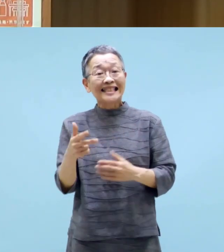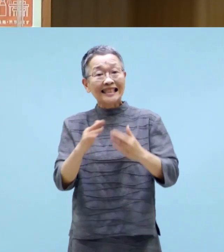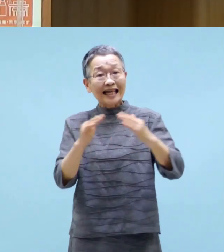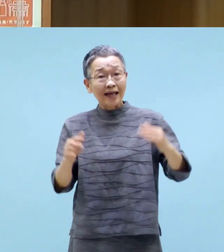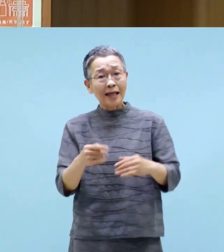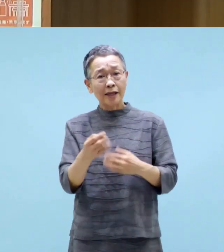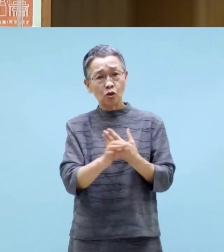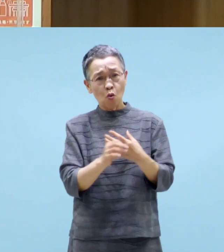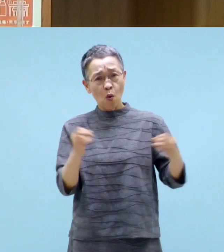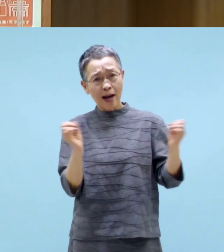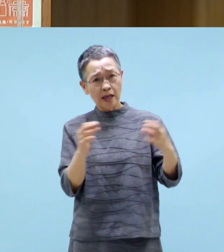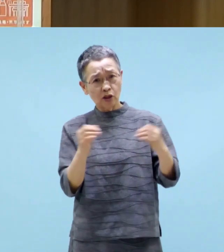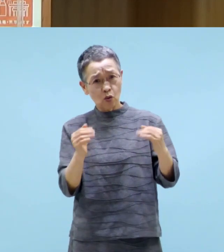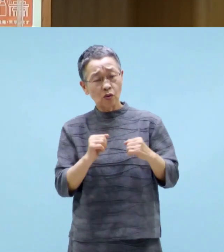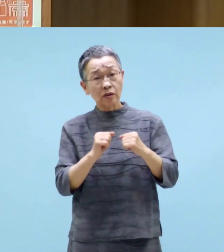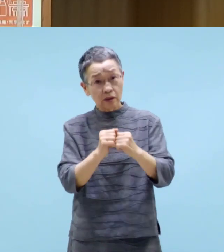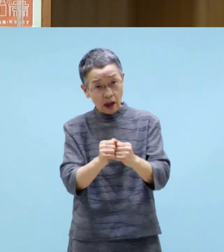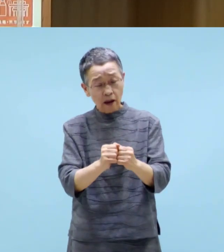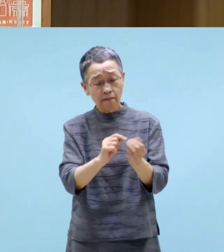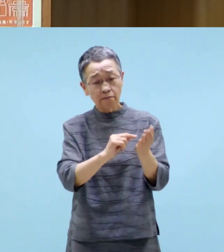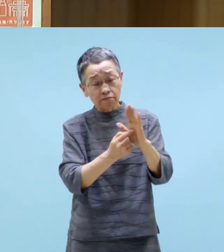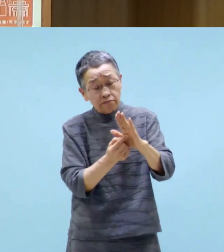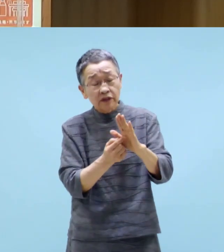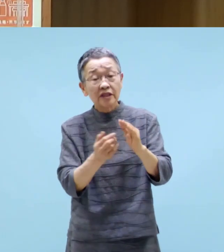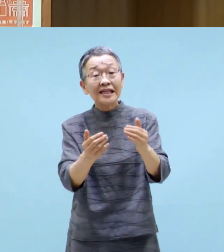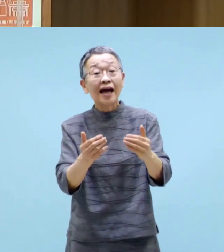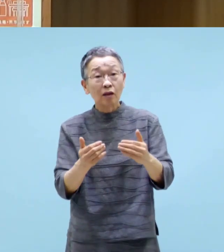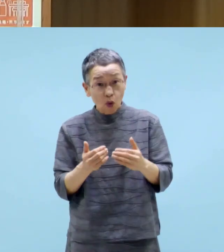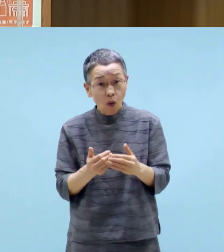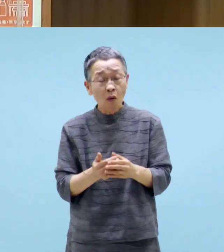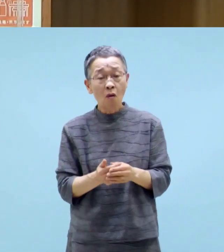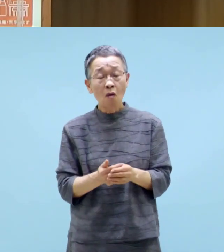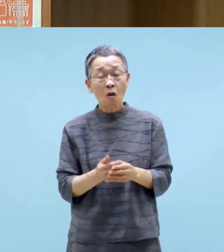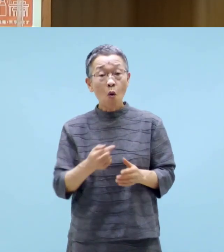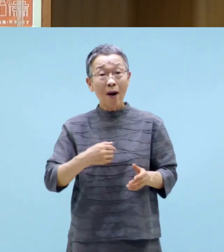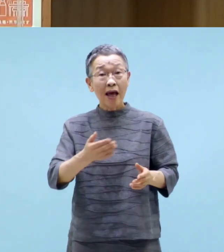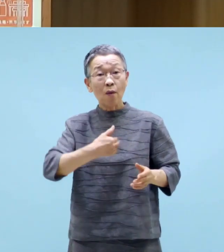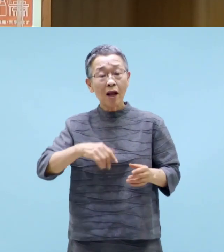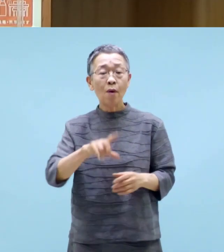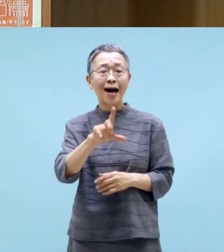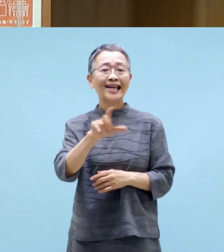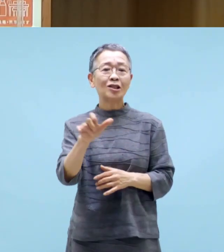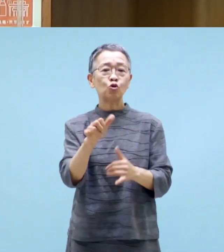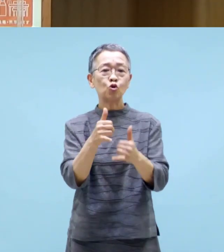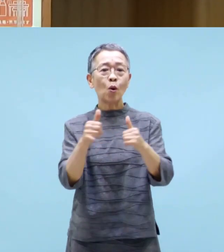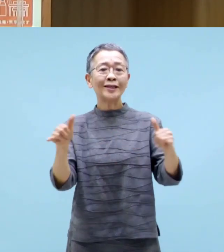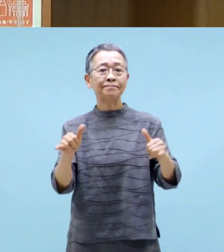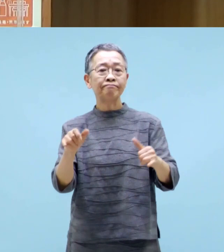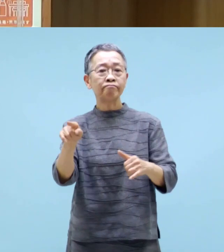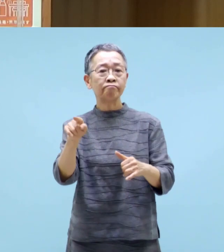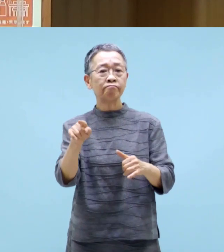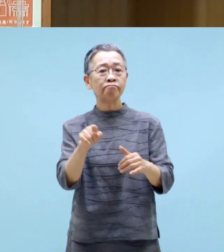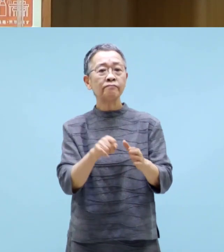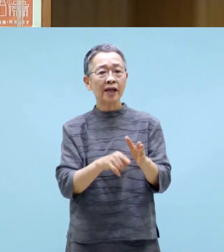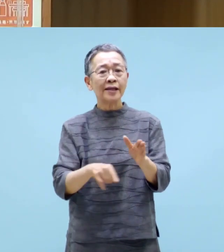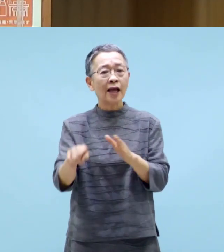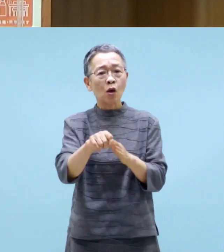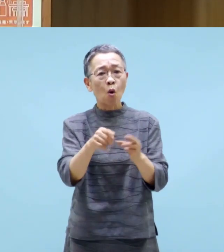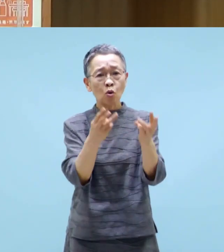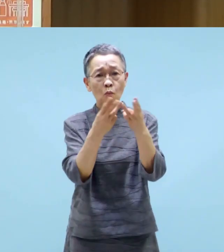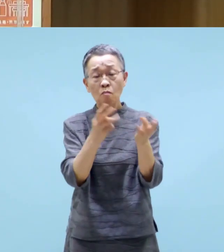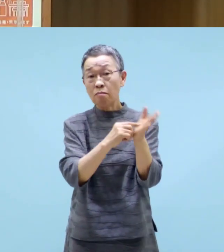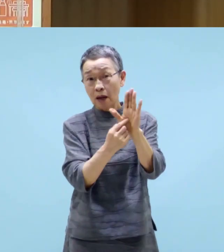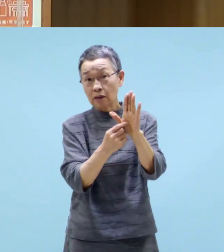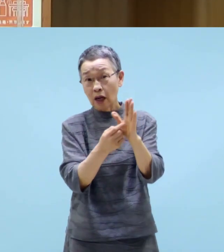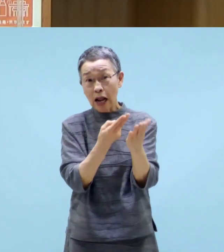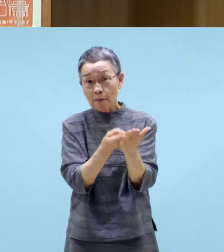ってます。そうじゃないと結局、我々は15人で先行指標ですから、病床の負